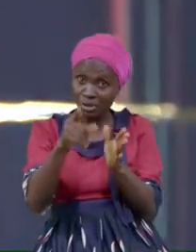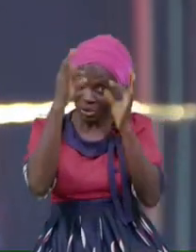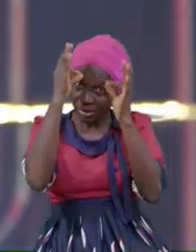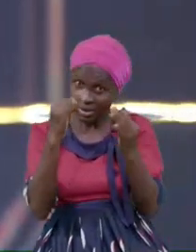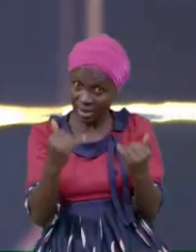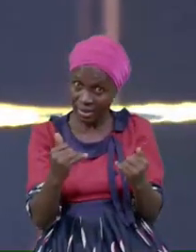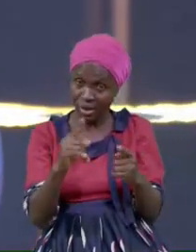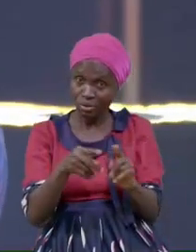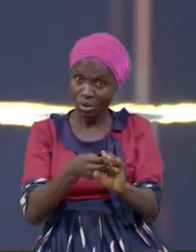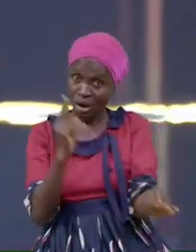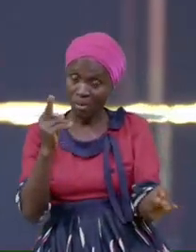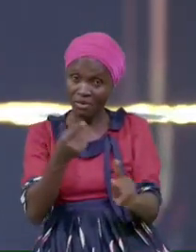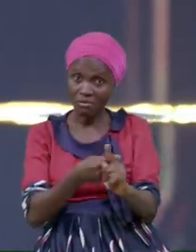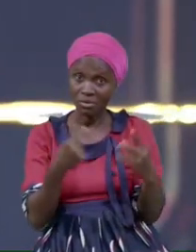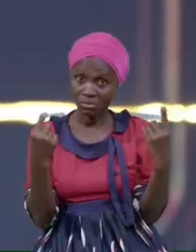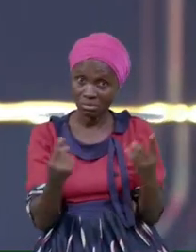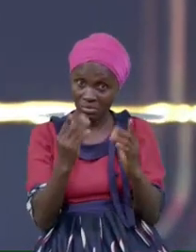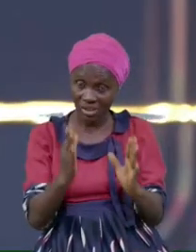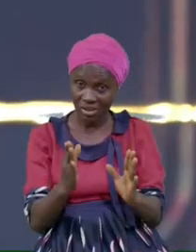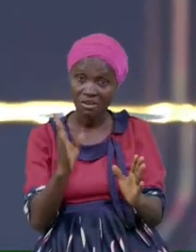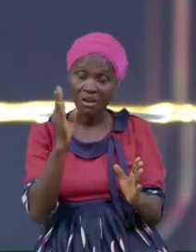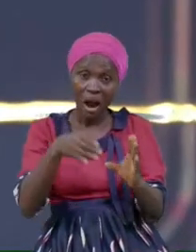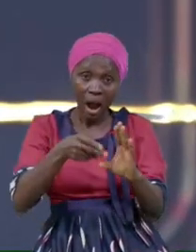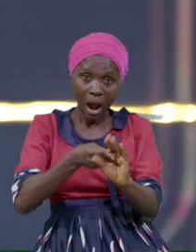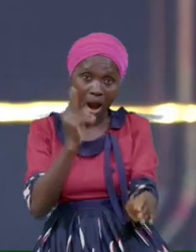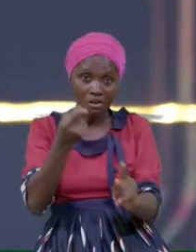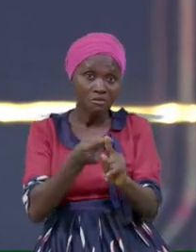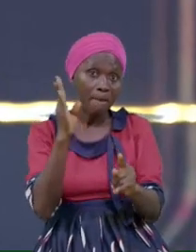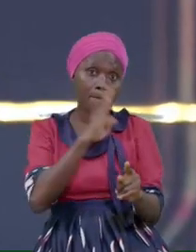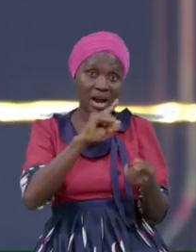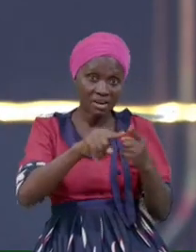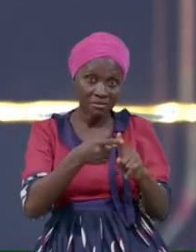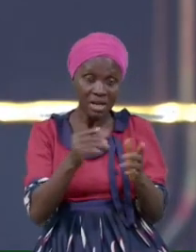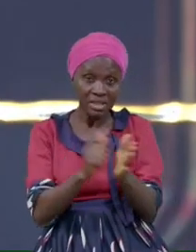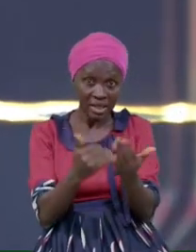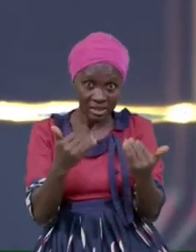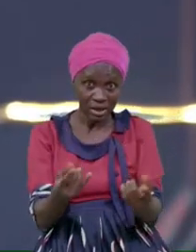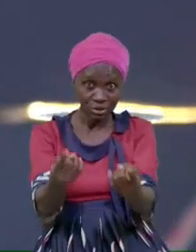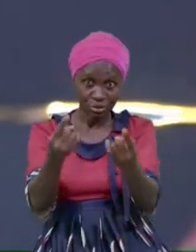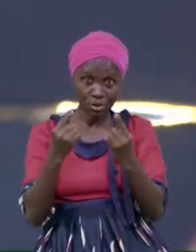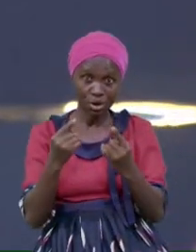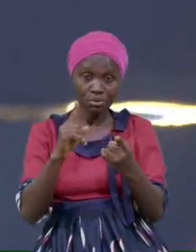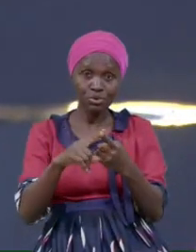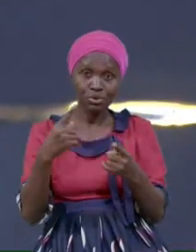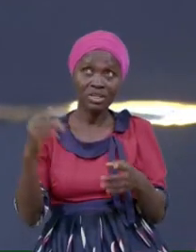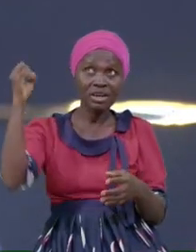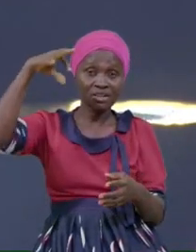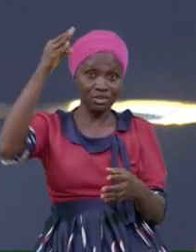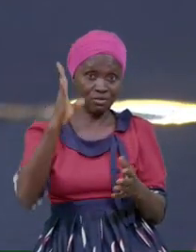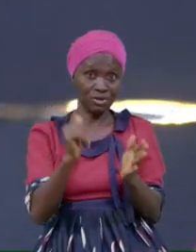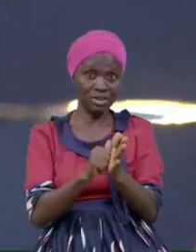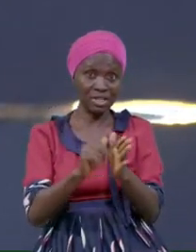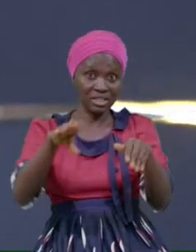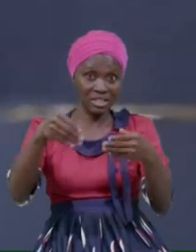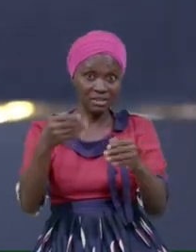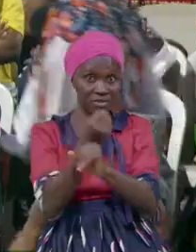d'eux. Et tu viendras dans la bergerie, dans la grâce de Dieu qui apporte le